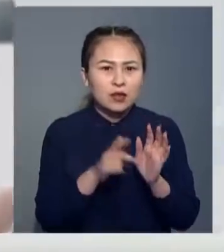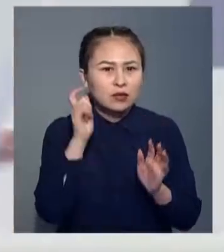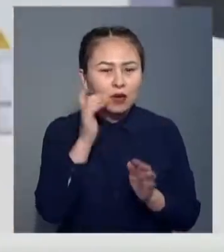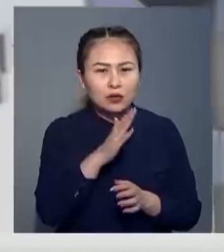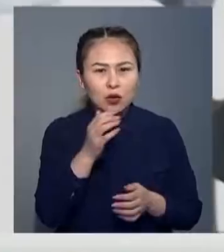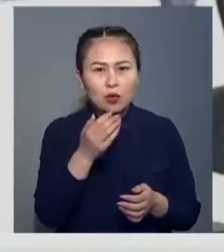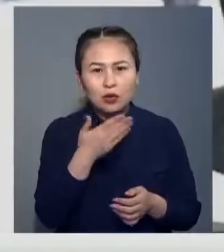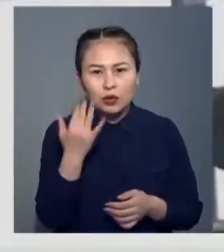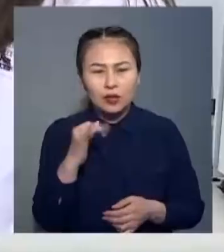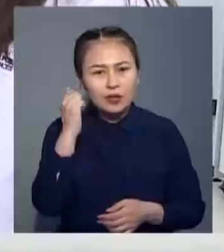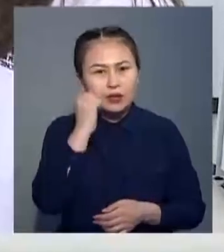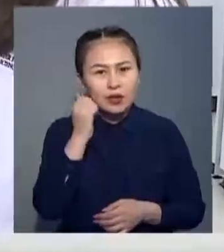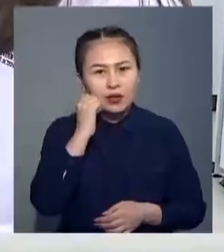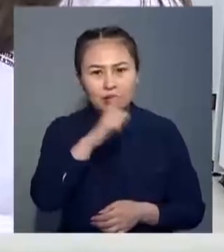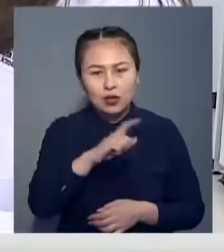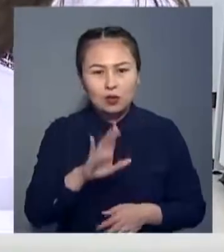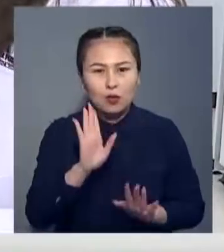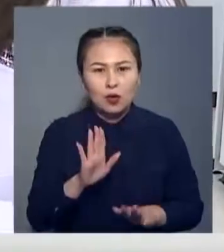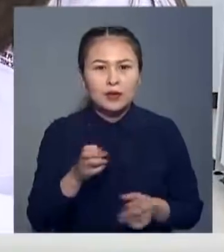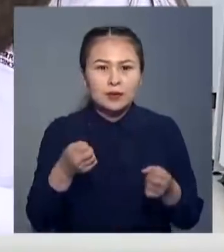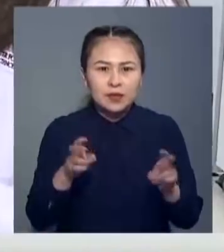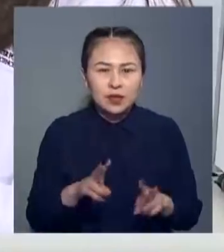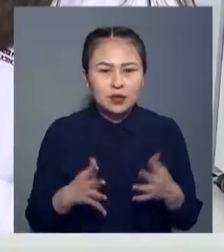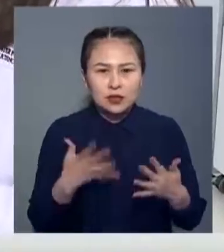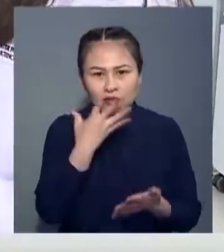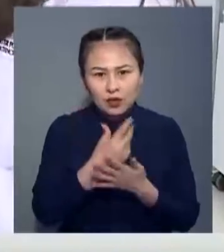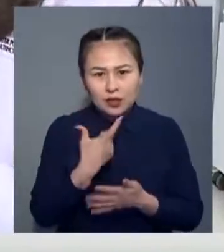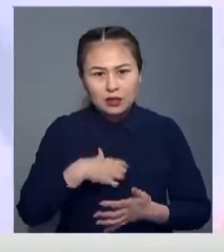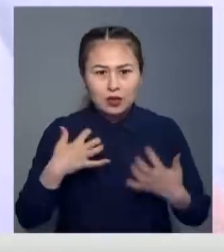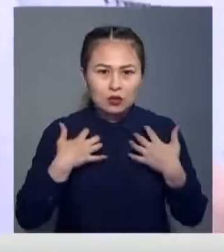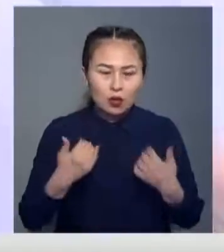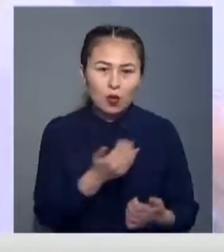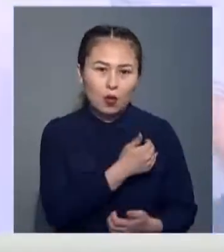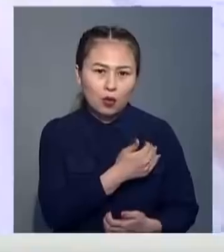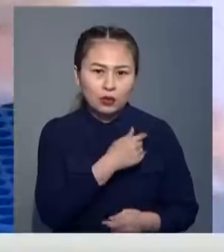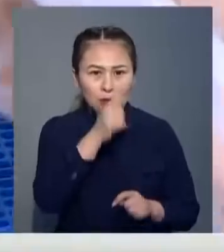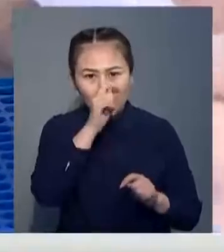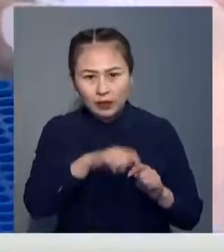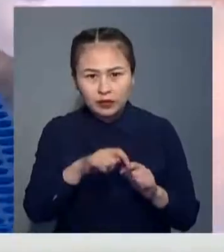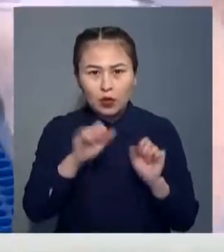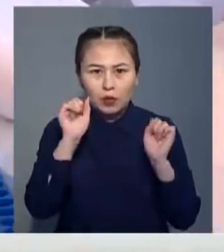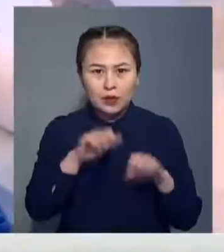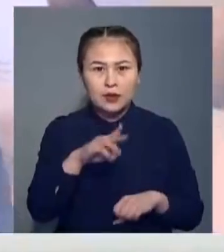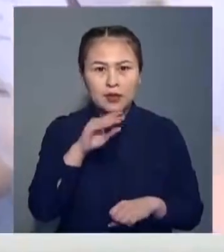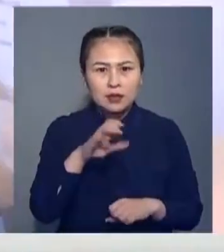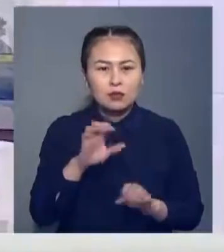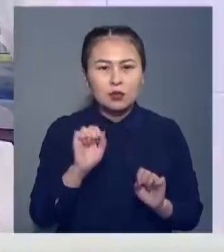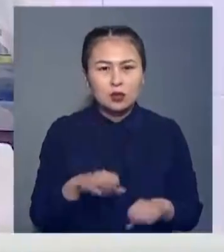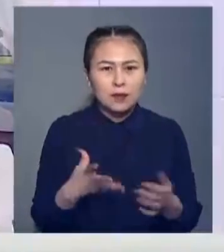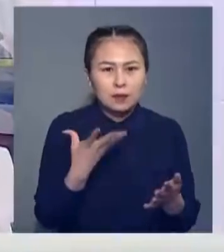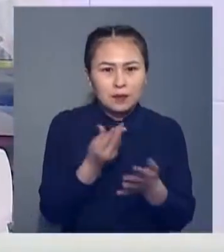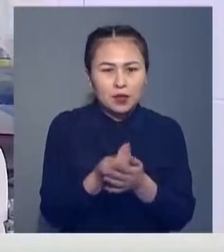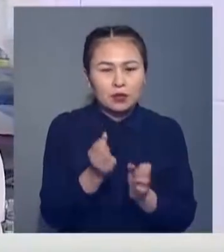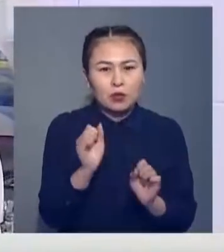18 жасқа толмаған жеткіншектерге жасалады. Ал егер өз денсаулығын тексеріп көруді қалайтындар болса, экспресс-тесттен ақылы